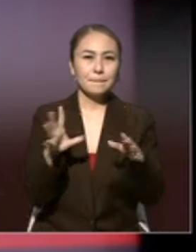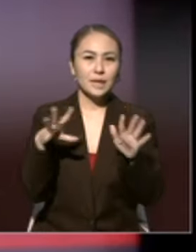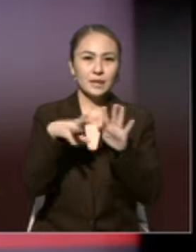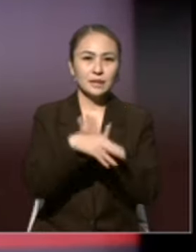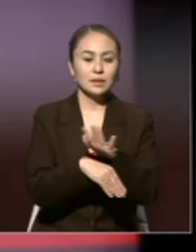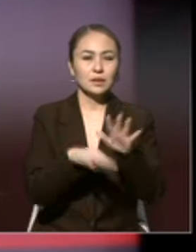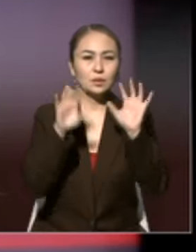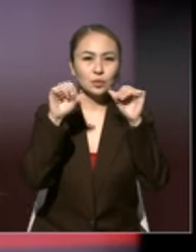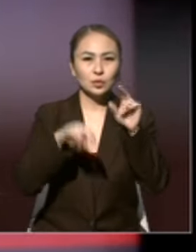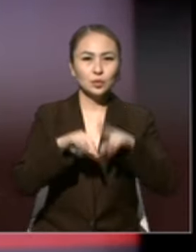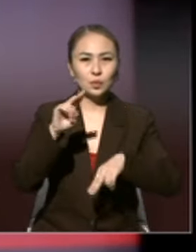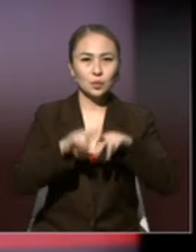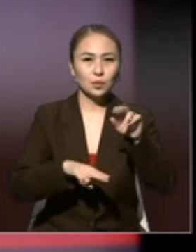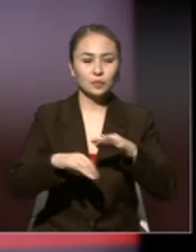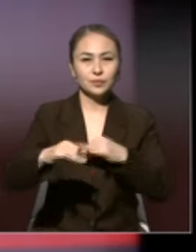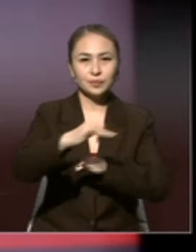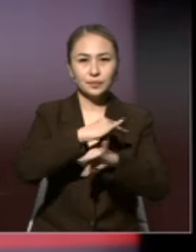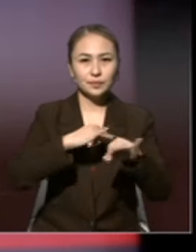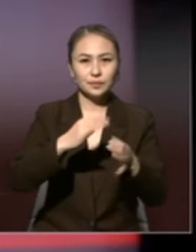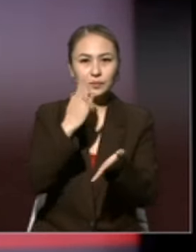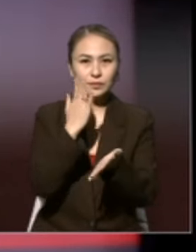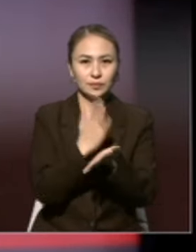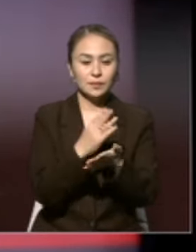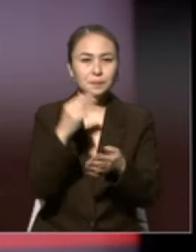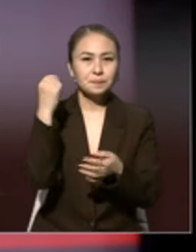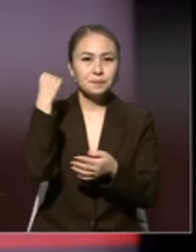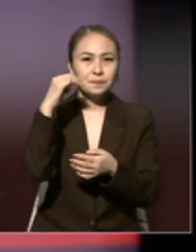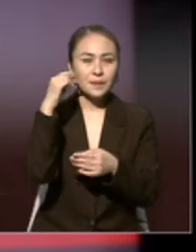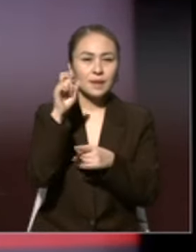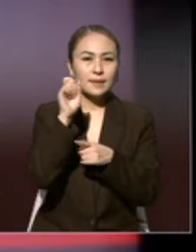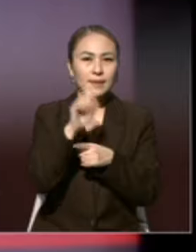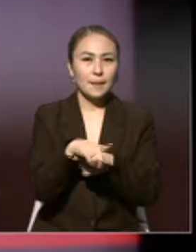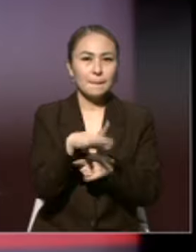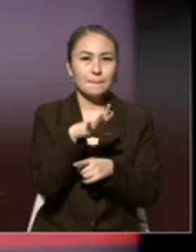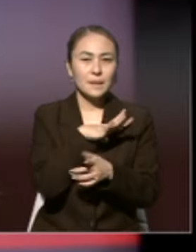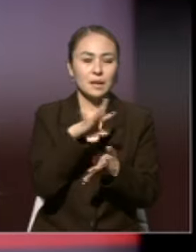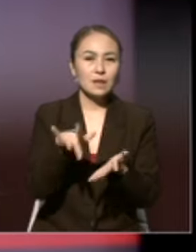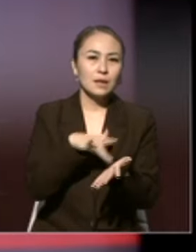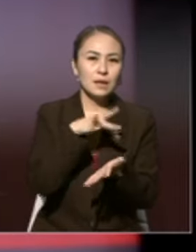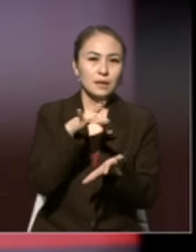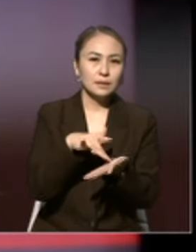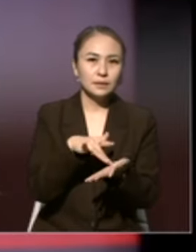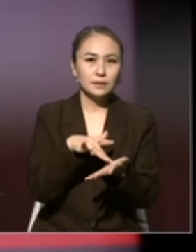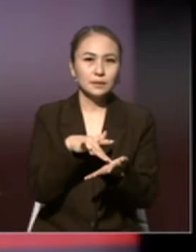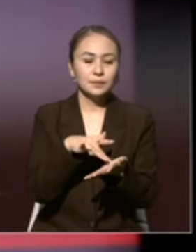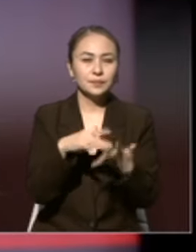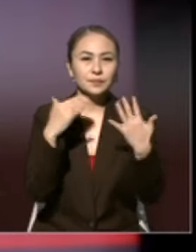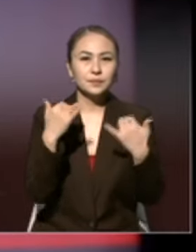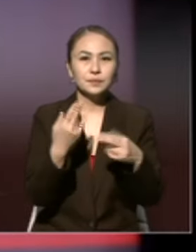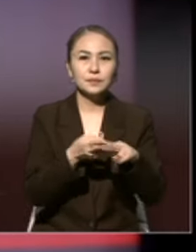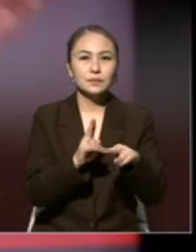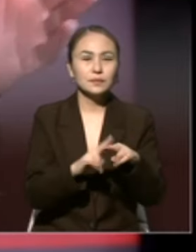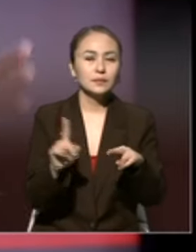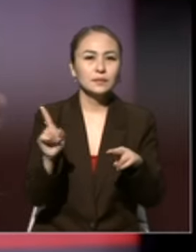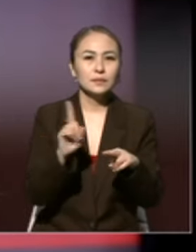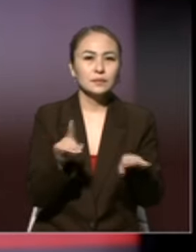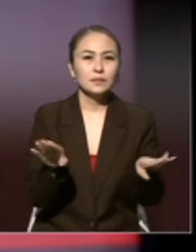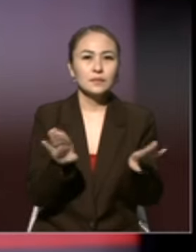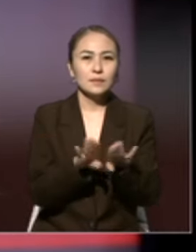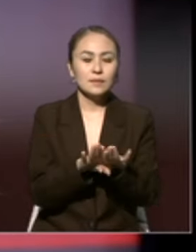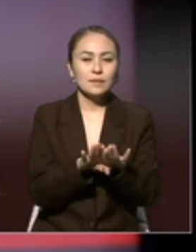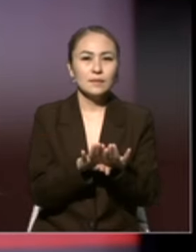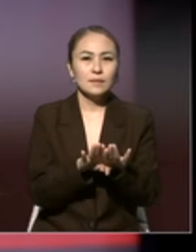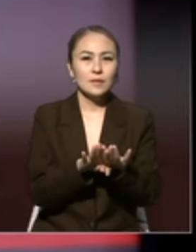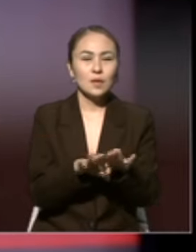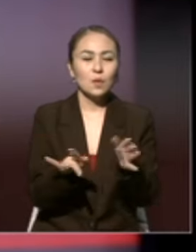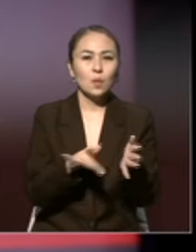құрылыс кодексі талқыланып жатыр. Алайда президентіміз тапсырма берген қала құрылыс кодексін жасау керек. Бұл не дегеніміз? Бұның да әсері бар.